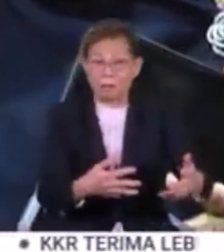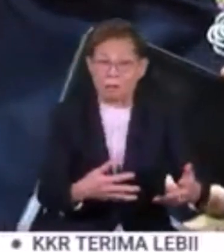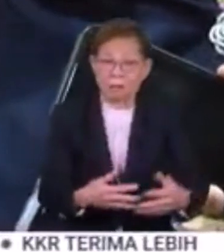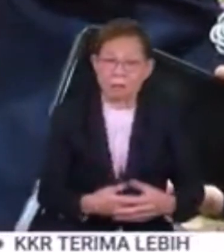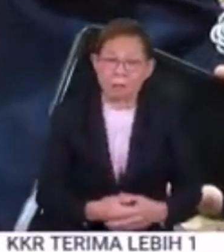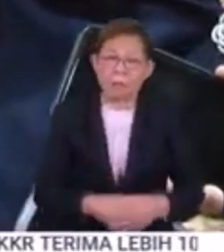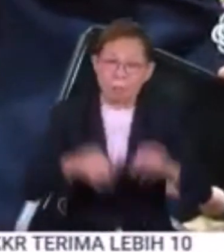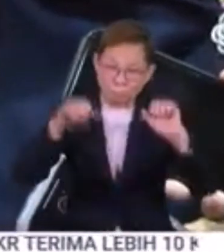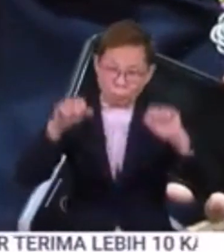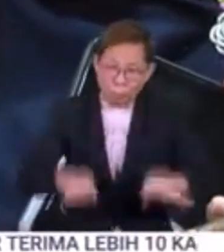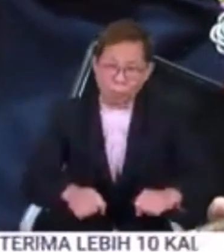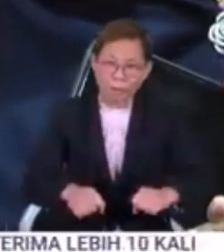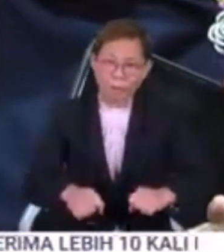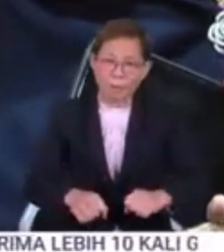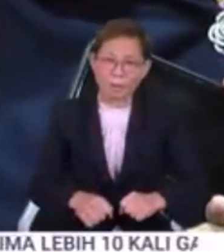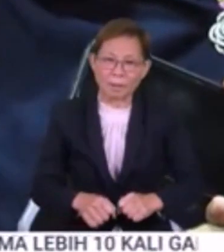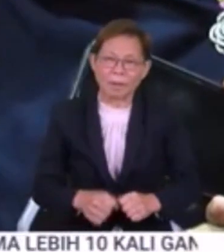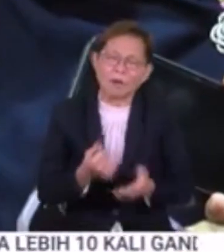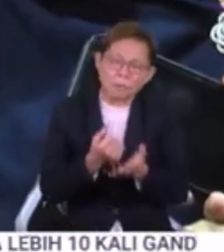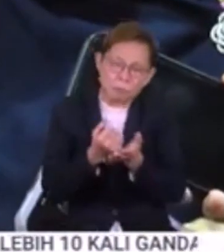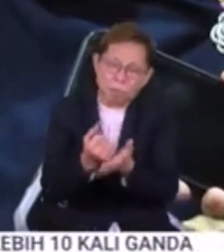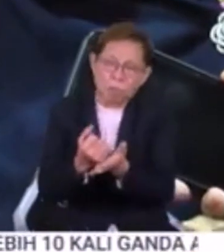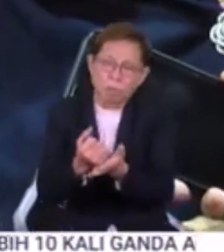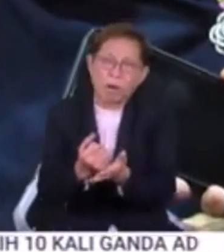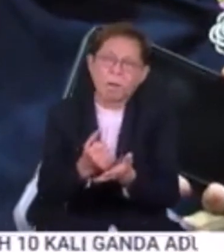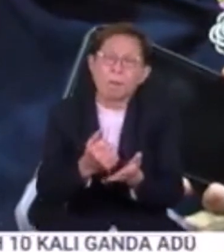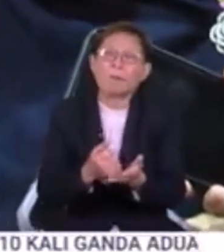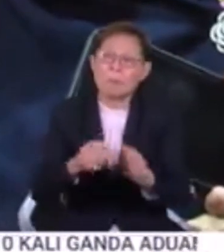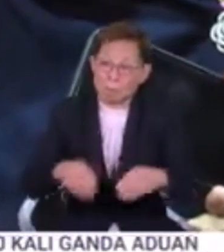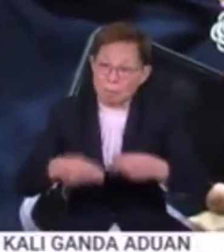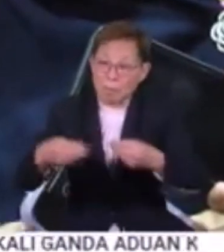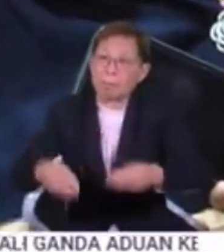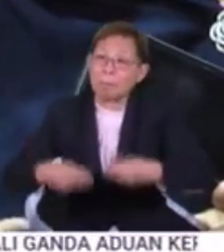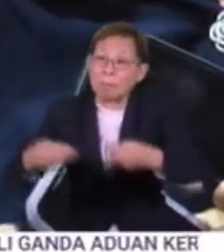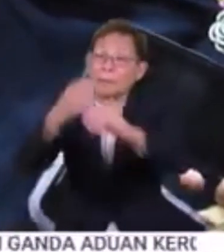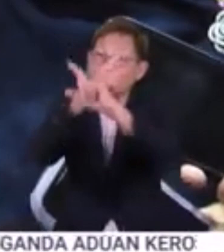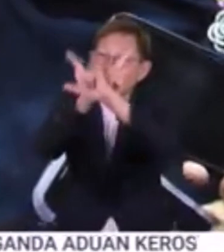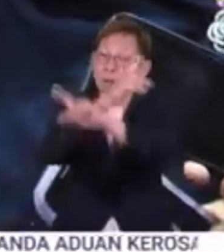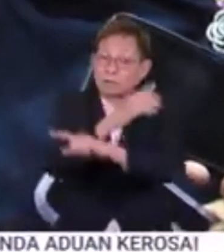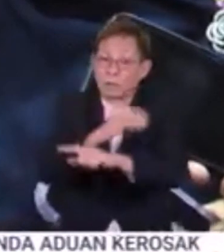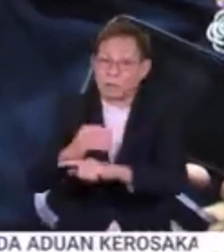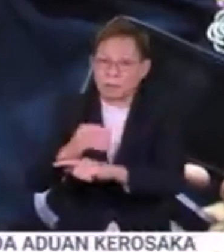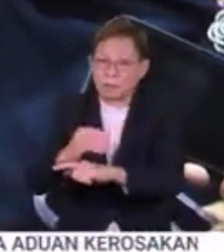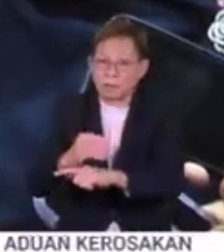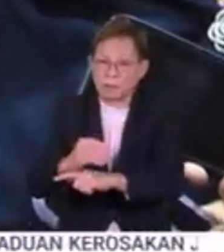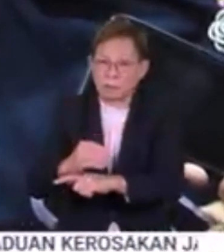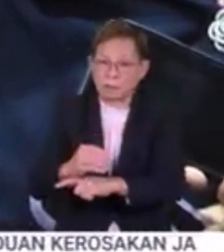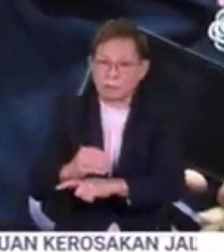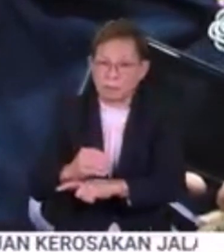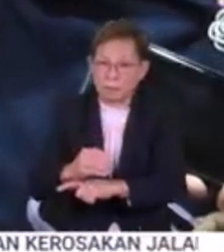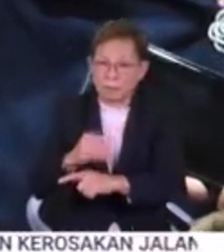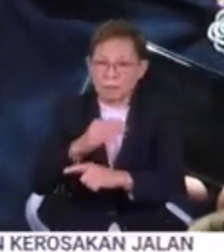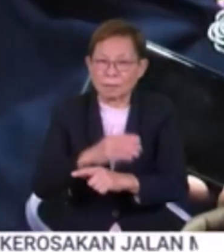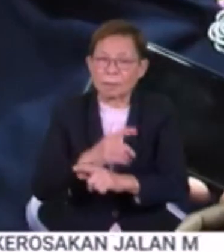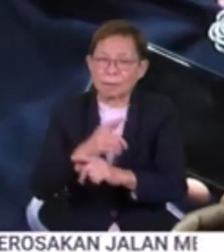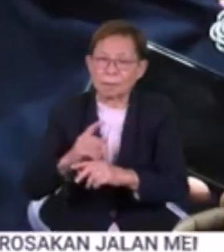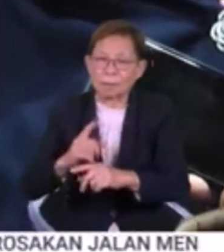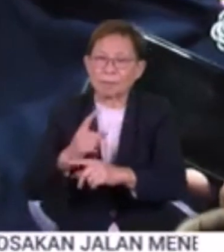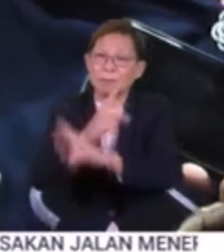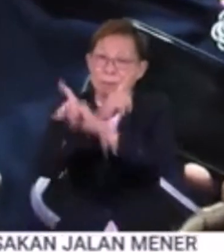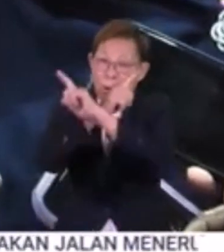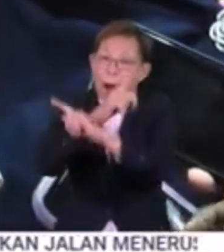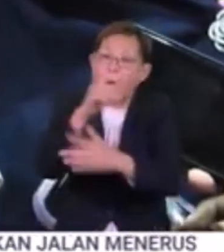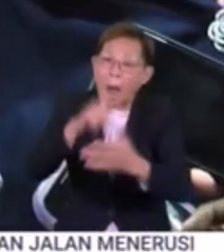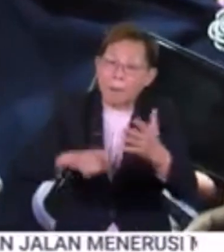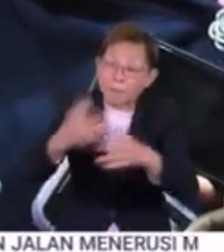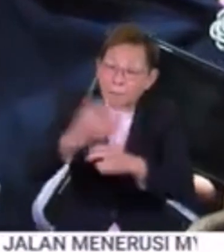skim, bolehlah memberikan mereka sikit perlindungan. Dan Datuk Seri Azman beritahu bahawa apa